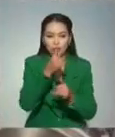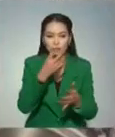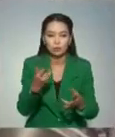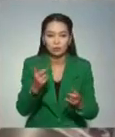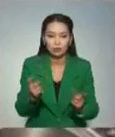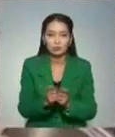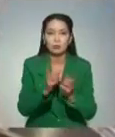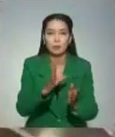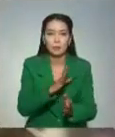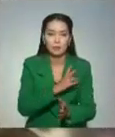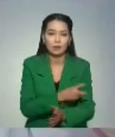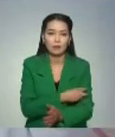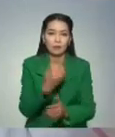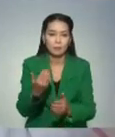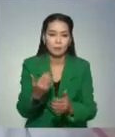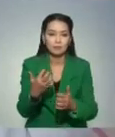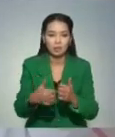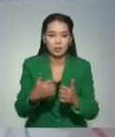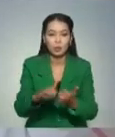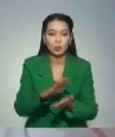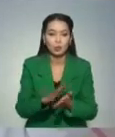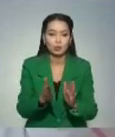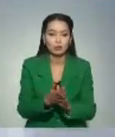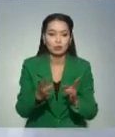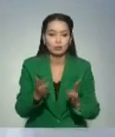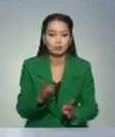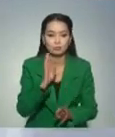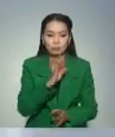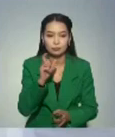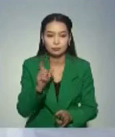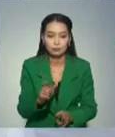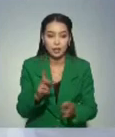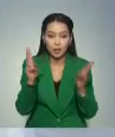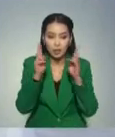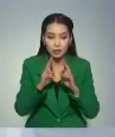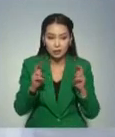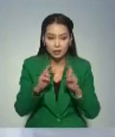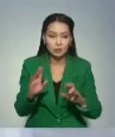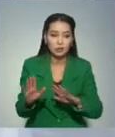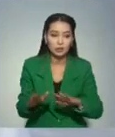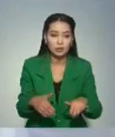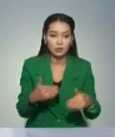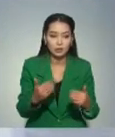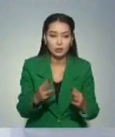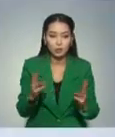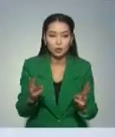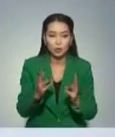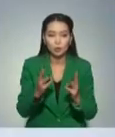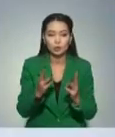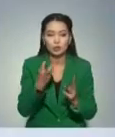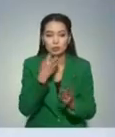айтуынша, жәбірленушінің жағдайы орташа ауыр. Тексерістен кейін күйік бөлімшесіне